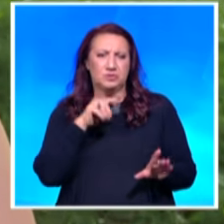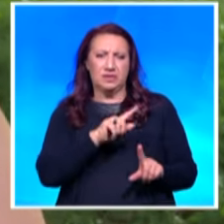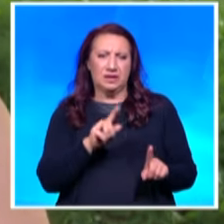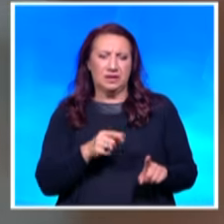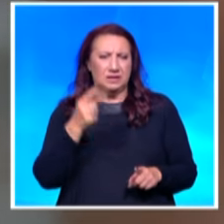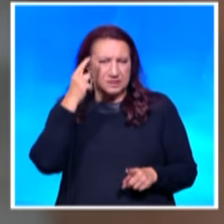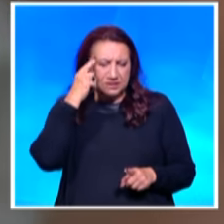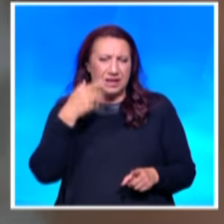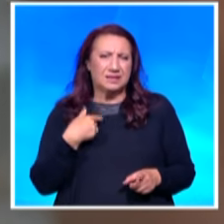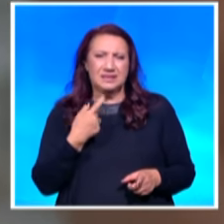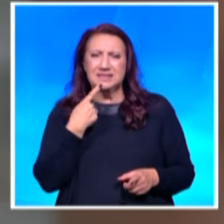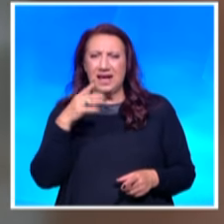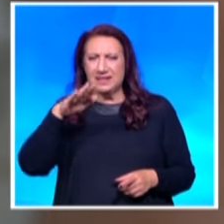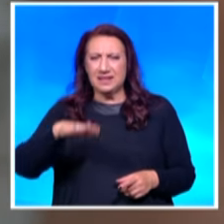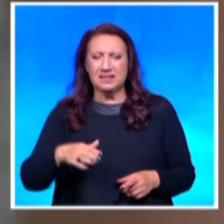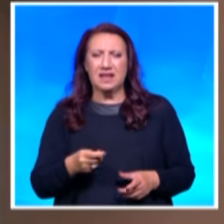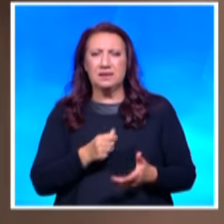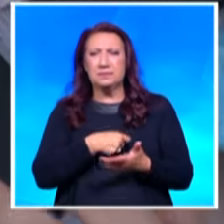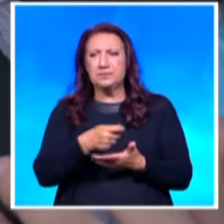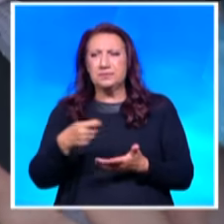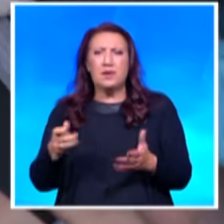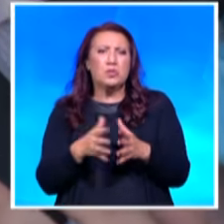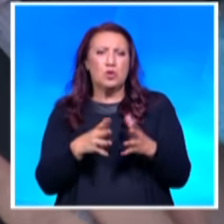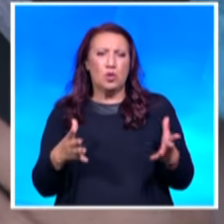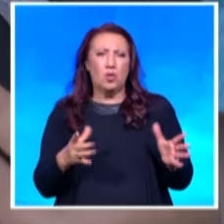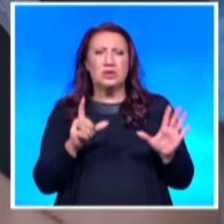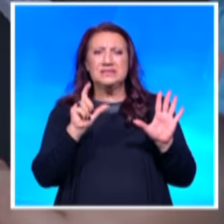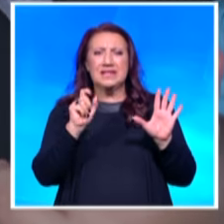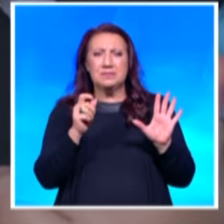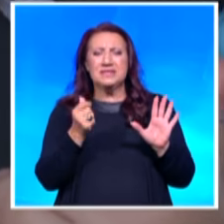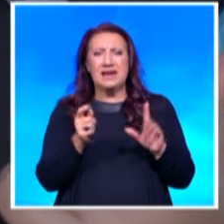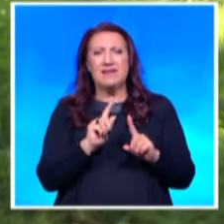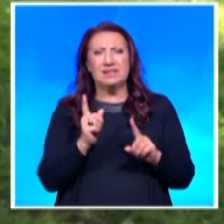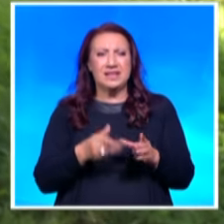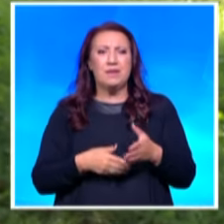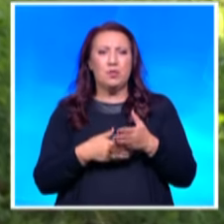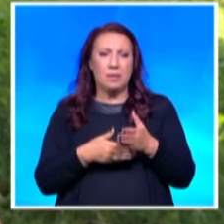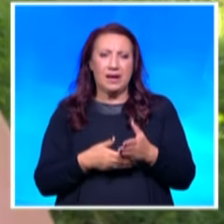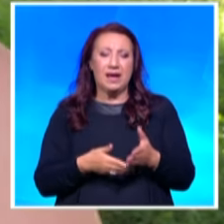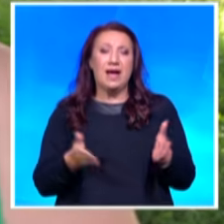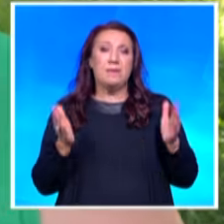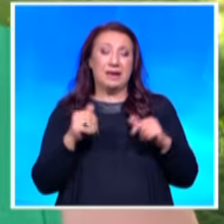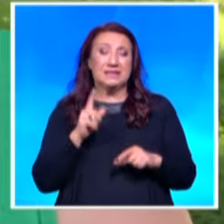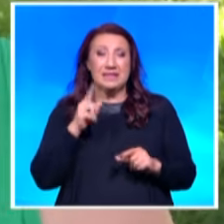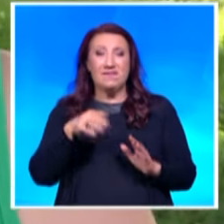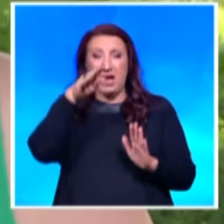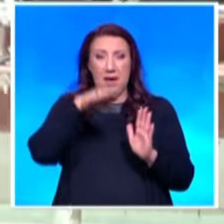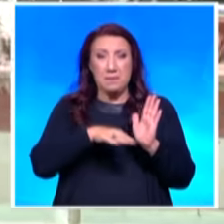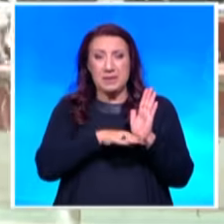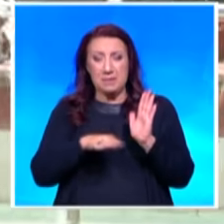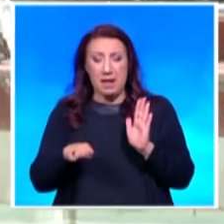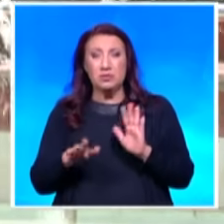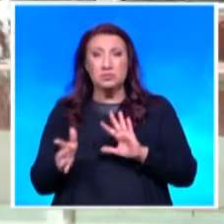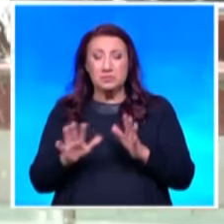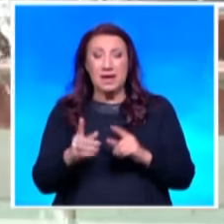просто едни памперси. 70 лева за нищо няма да помогнат, но все пак е нещо. Минималното трябва да е поне 1000 лева. Поне.